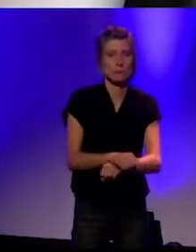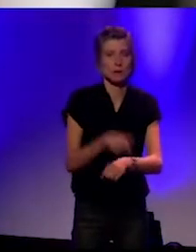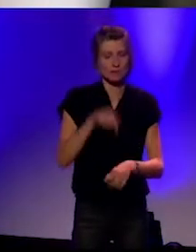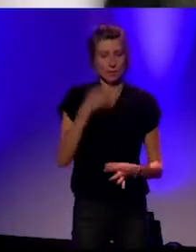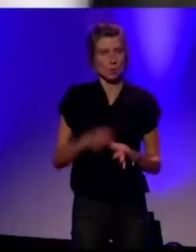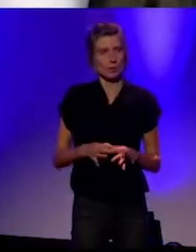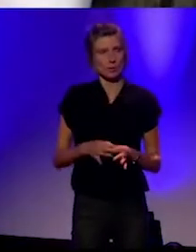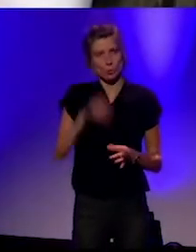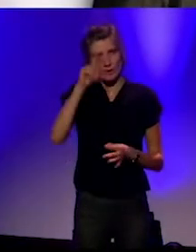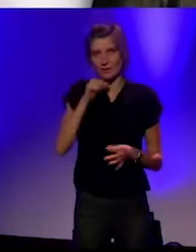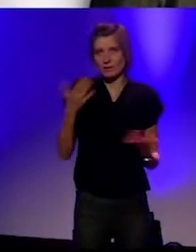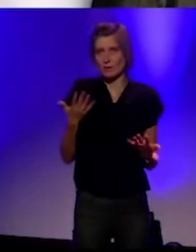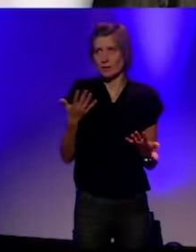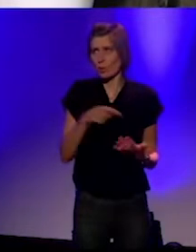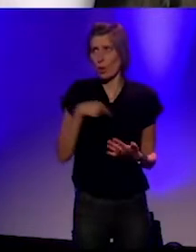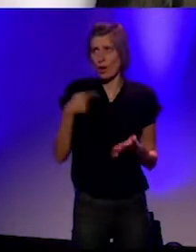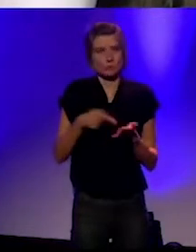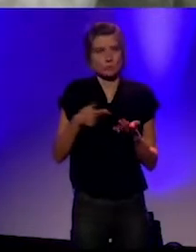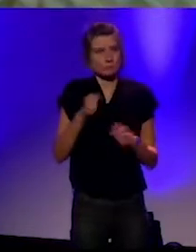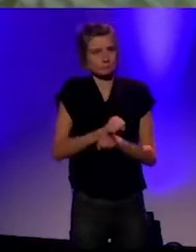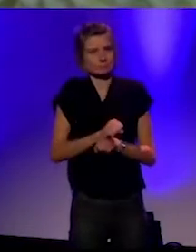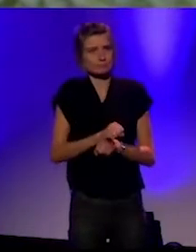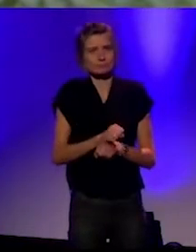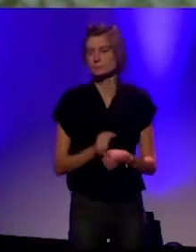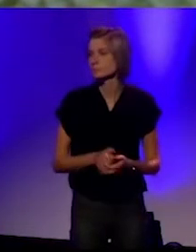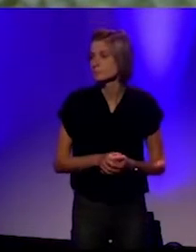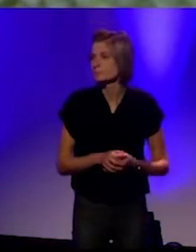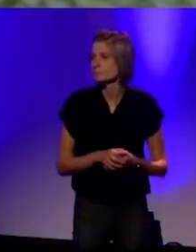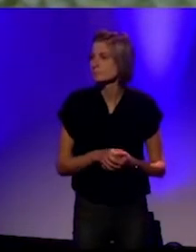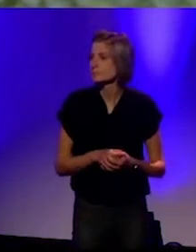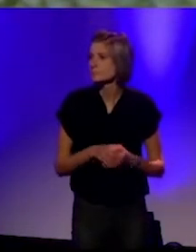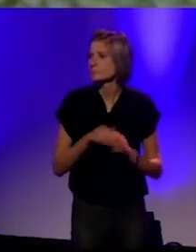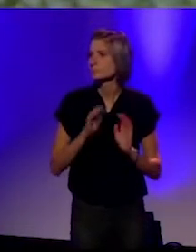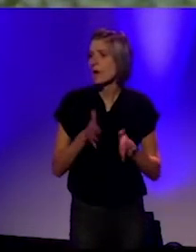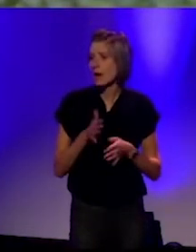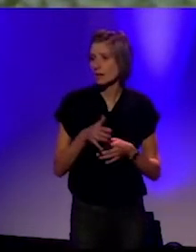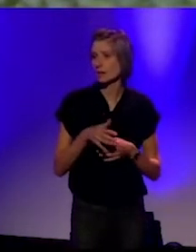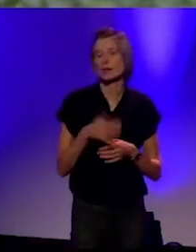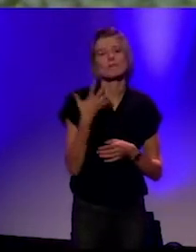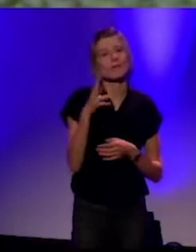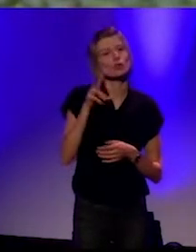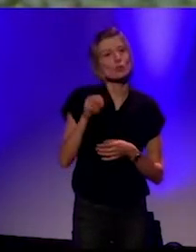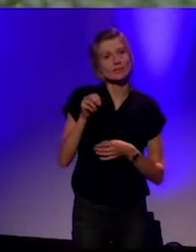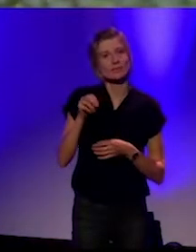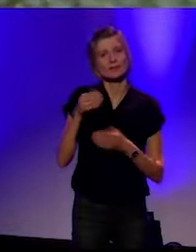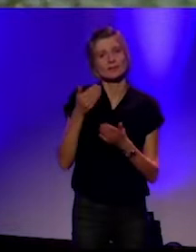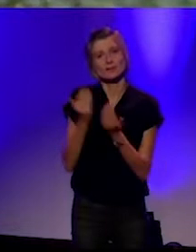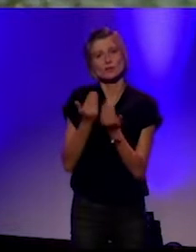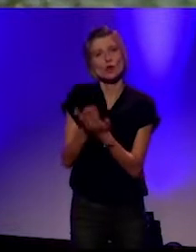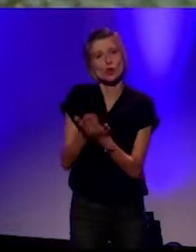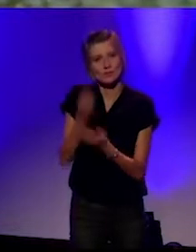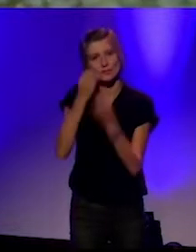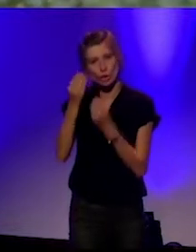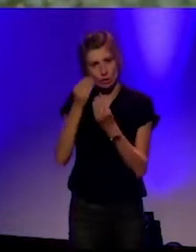moment hoe lang dat je gaat moeten zitten. Er zijn nu al meer dan 25 service learning vakken, waarbij dus niet de aula, maar